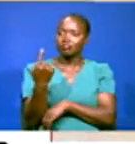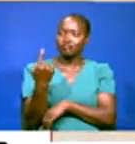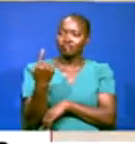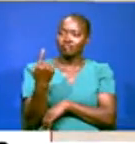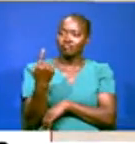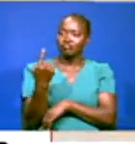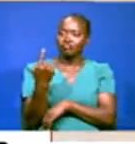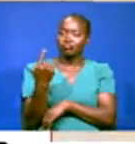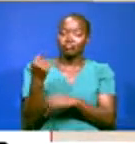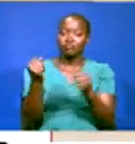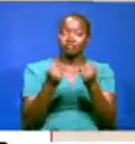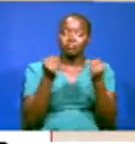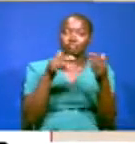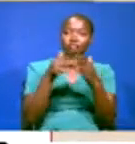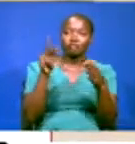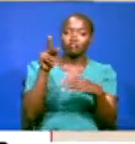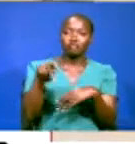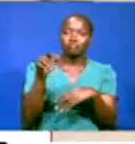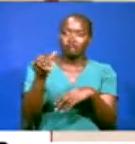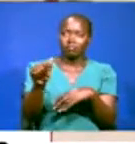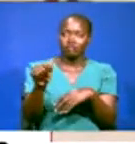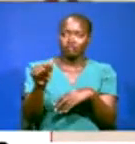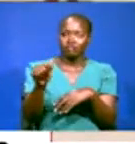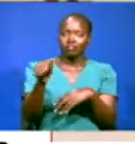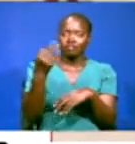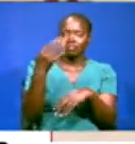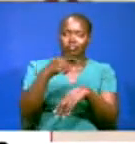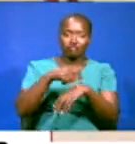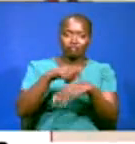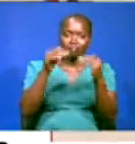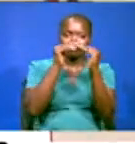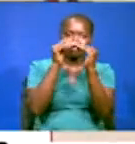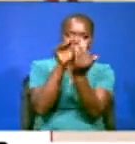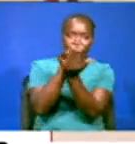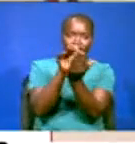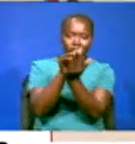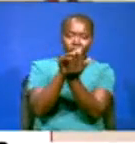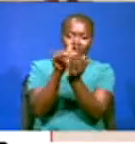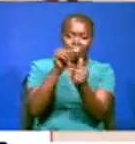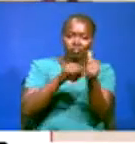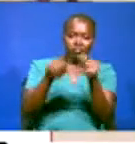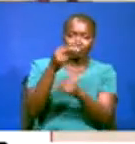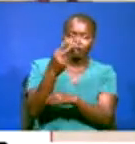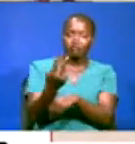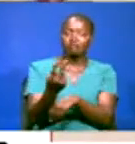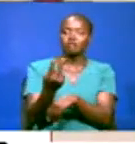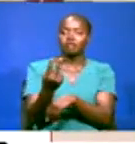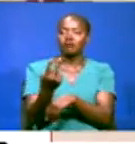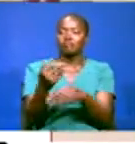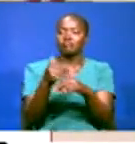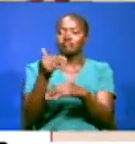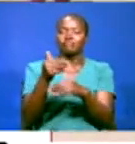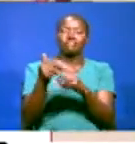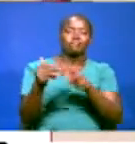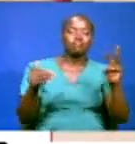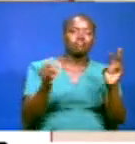Ushindi huo ulikuwa dhidi ya KPA, ulikuwa watatu wa Equity Bank kwenye mkondo huo wa pili wa ligi kuu baada ya kuilemea Western